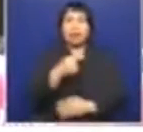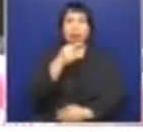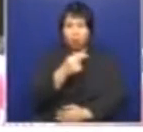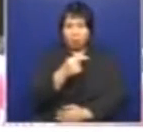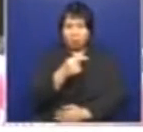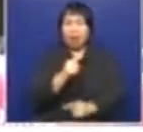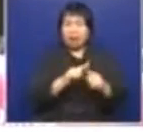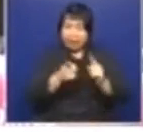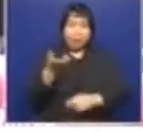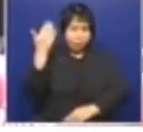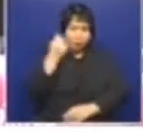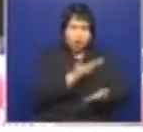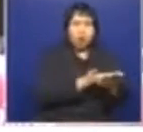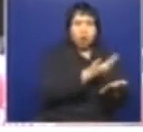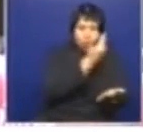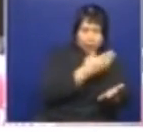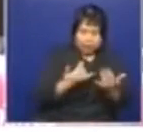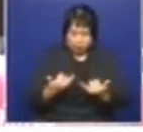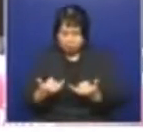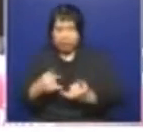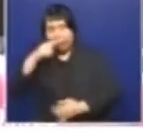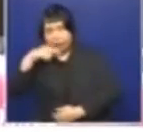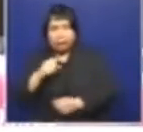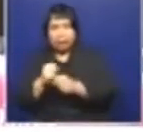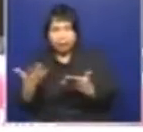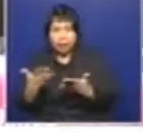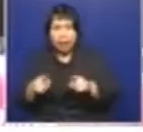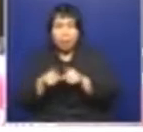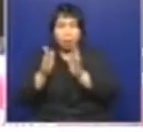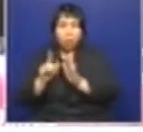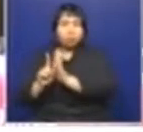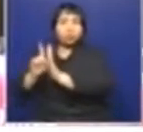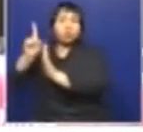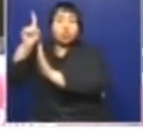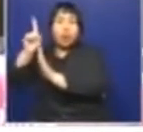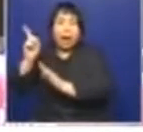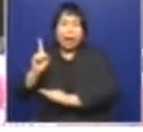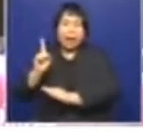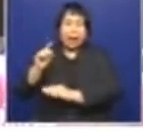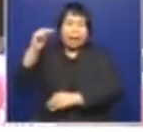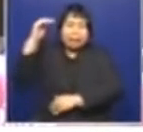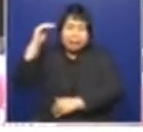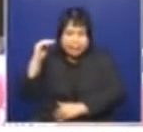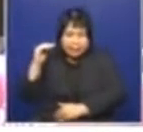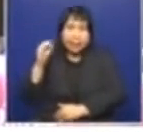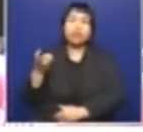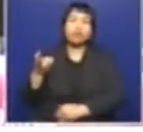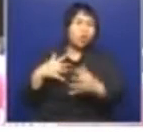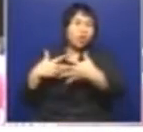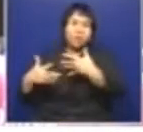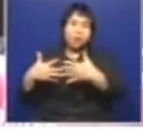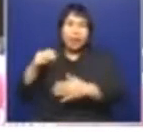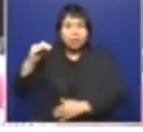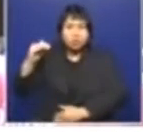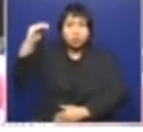ำก็เหมือนไอ้คนย่องกับไอ้แค่ไอ้คนสูงมันเตี้ยลงบ้างไม่เป็นไรนี่แต่ไ